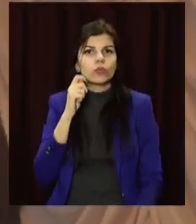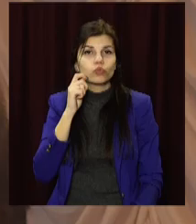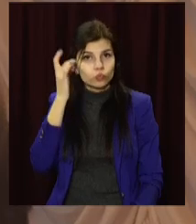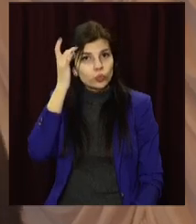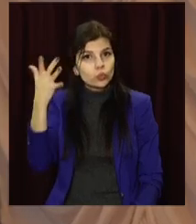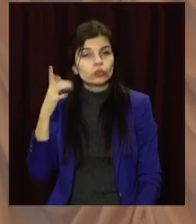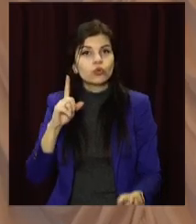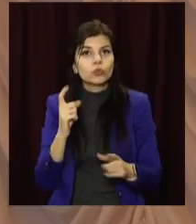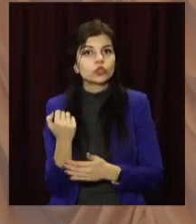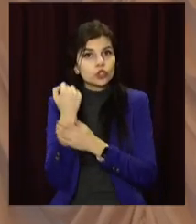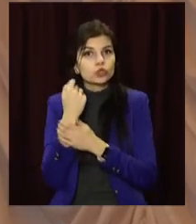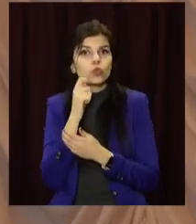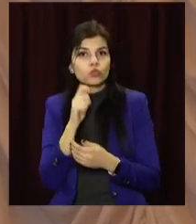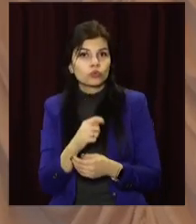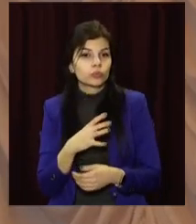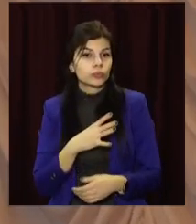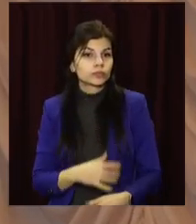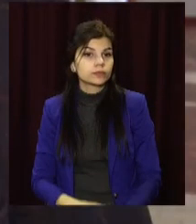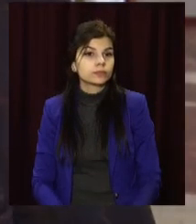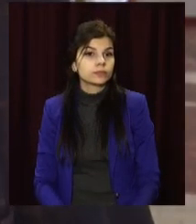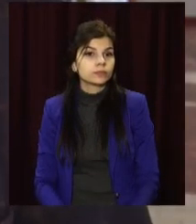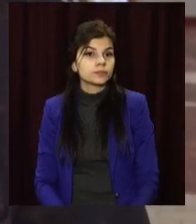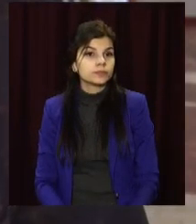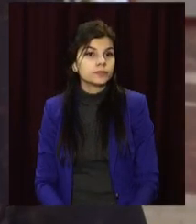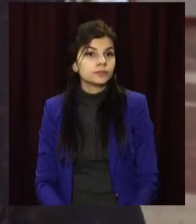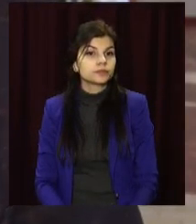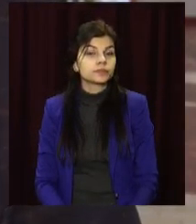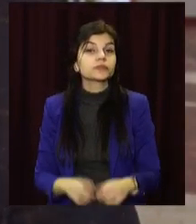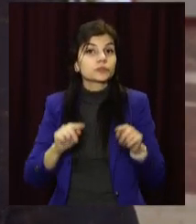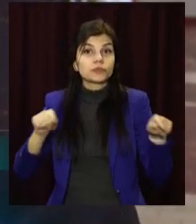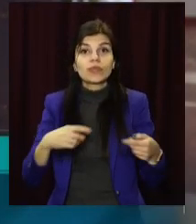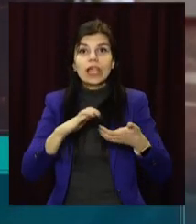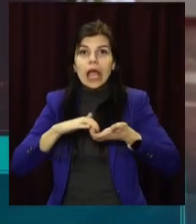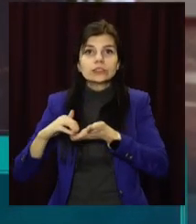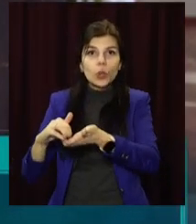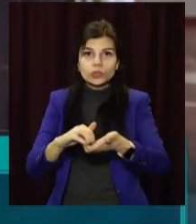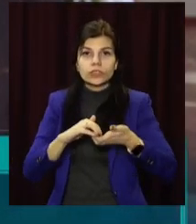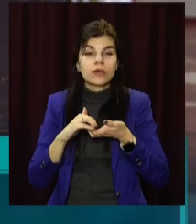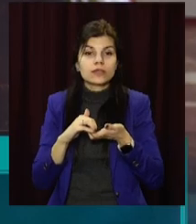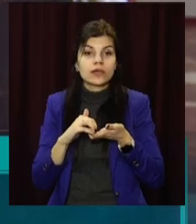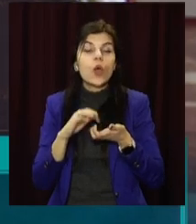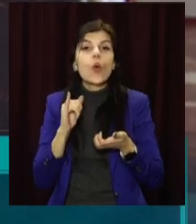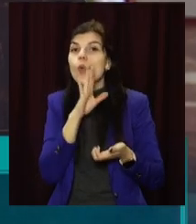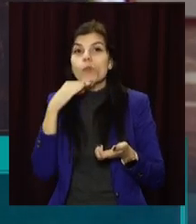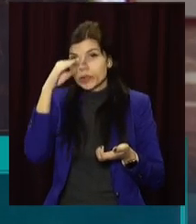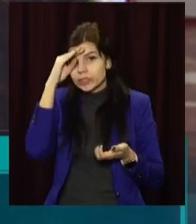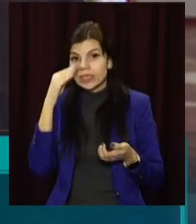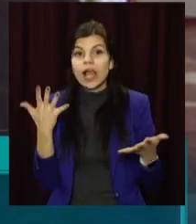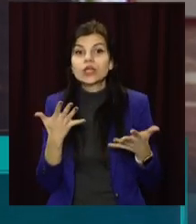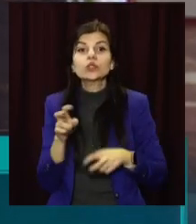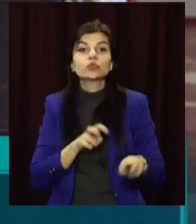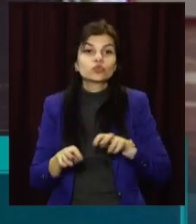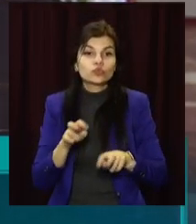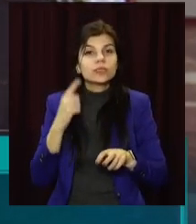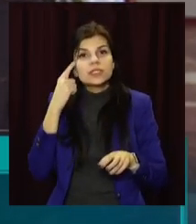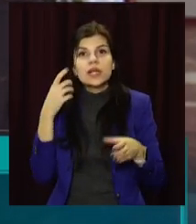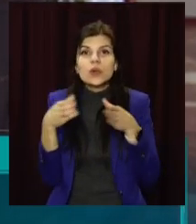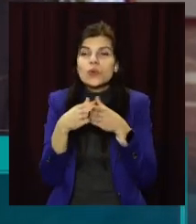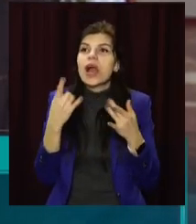підтримки з боку держави. Із створенням асоціації у батьків, які шукали